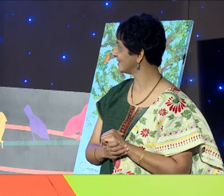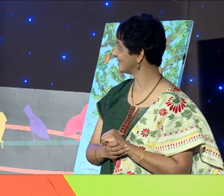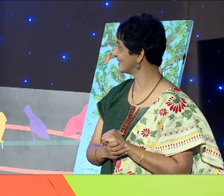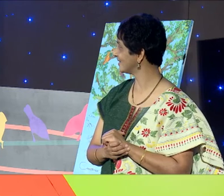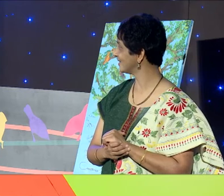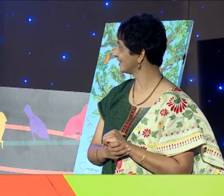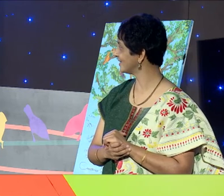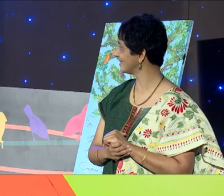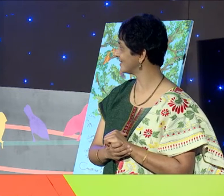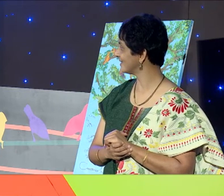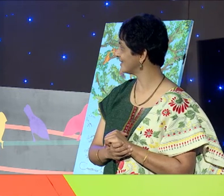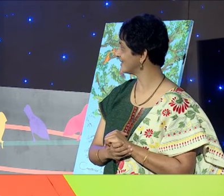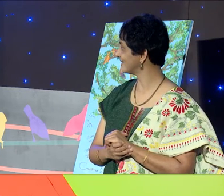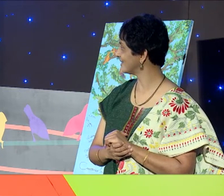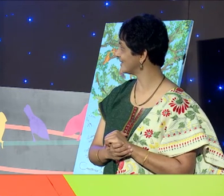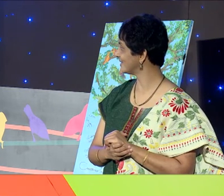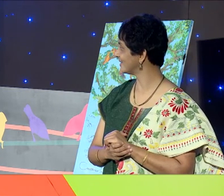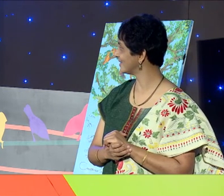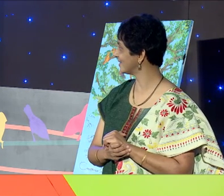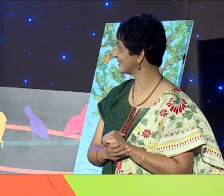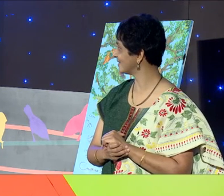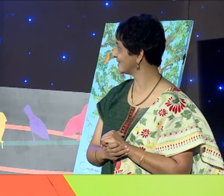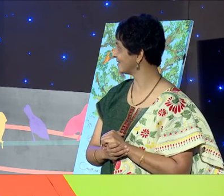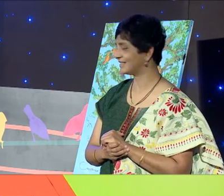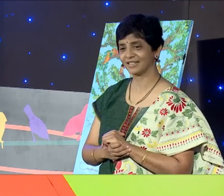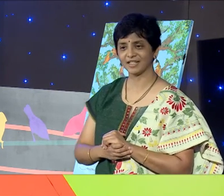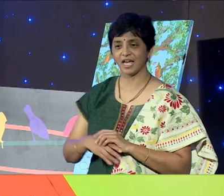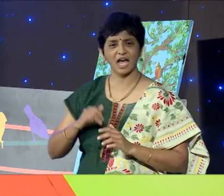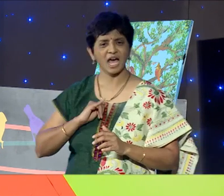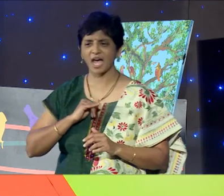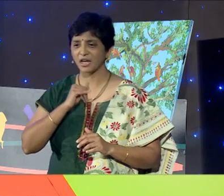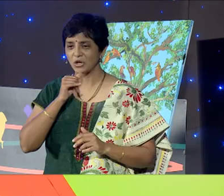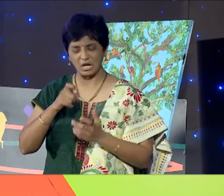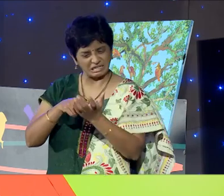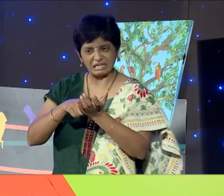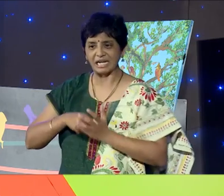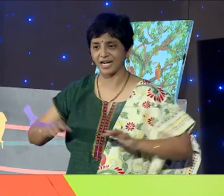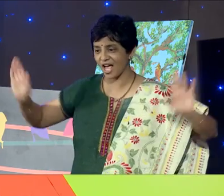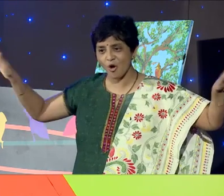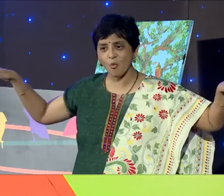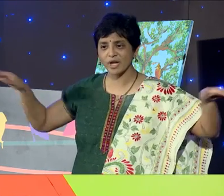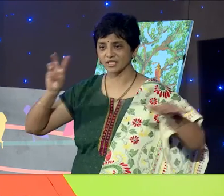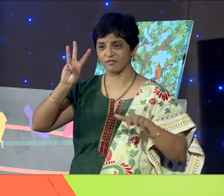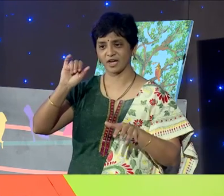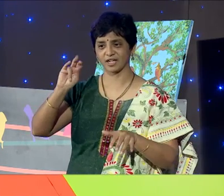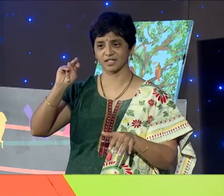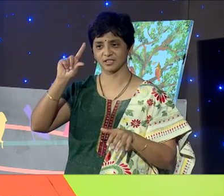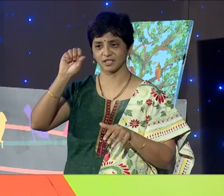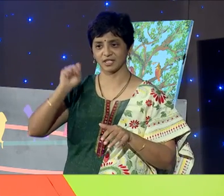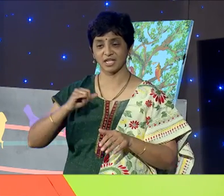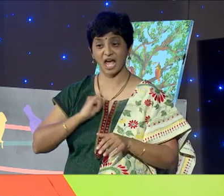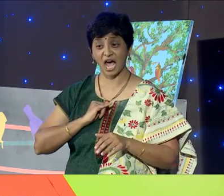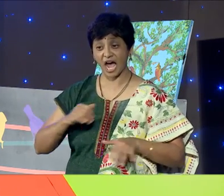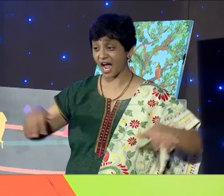हमने पंखों से नहीं अपितु हौसलों से उड़ना सीख लिया है, हौसलों से उड़ना सीख लिया है। कल से हम सुन रहे